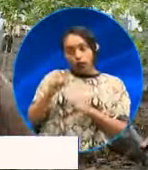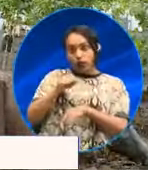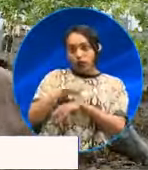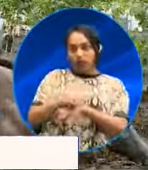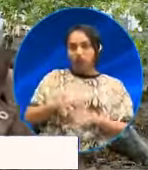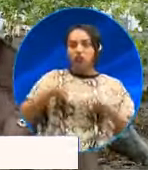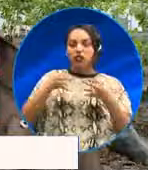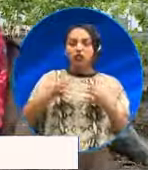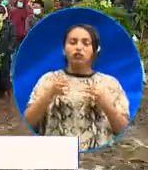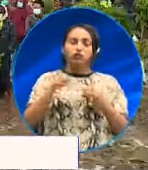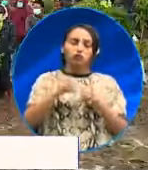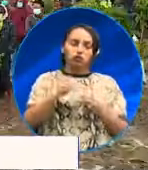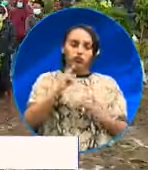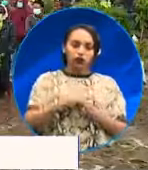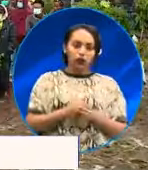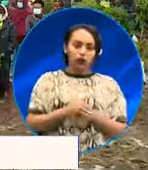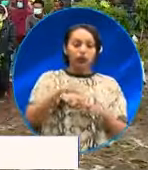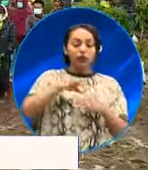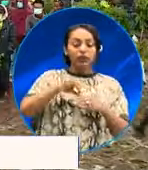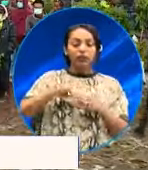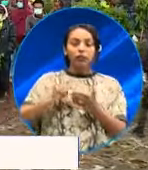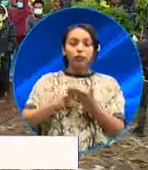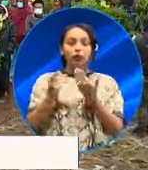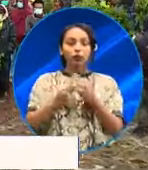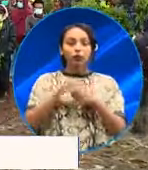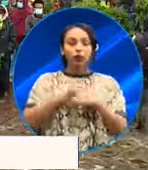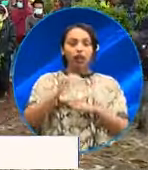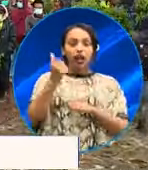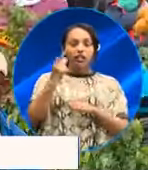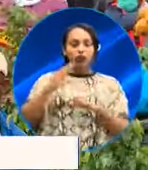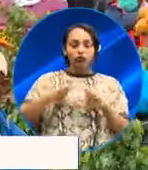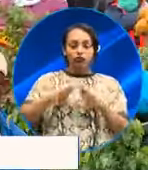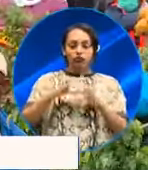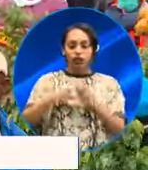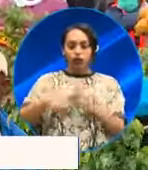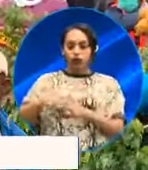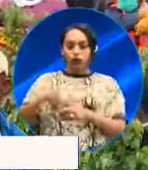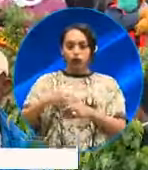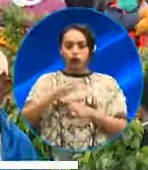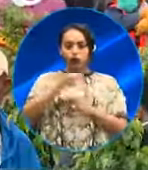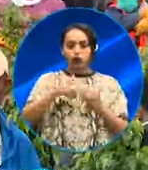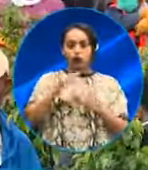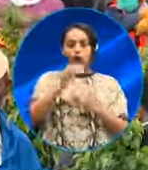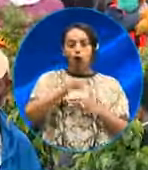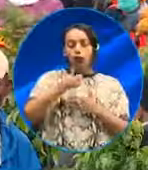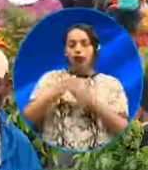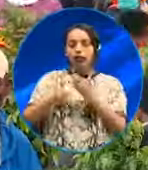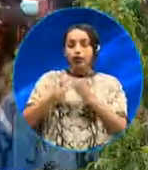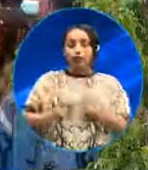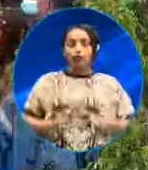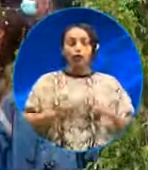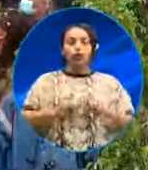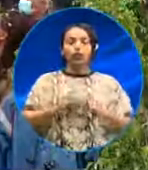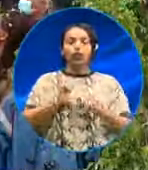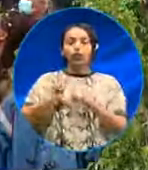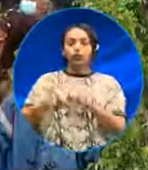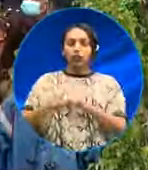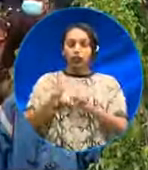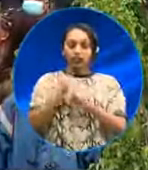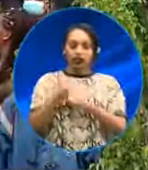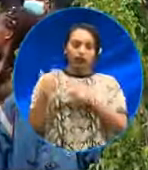መልእክትም ማስተላለፍ ጭምር ነው። በችግኝ መትከል መርሃ ግብሩ ከ11ዱም ክፍለ ከተማ የተውጣጡ የብሎክ አደረጃጀቶች ነዋሪዎችና